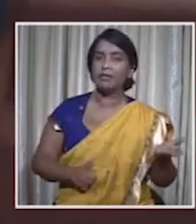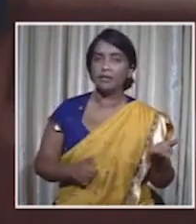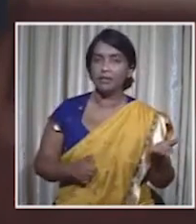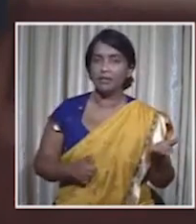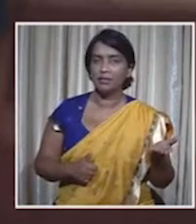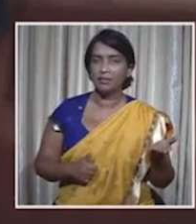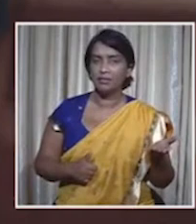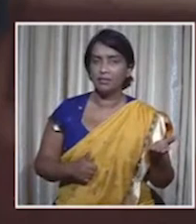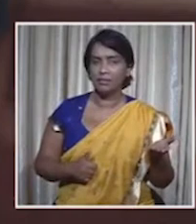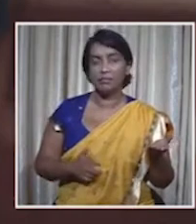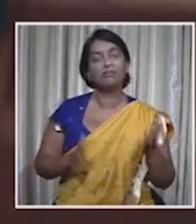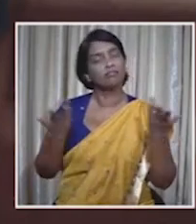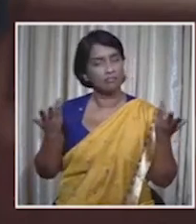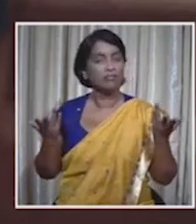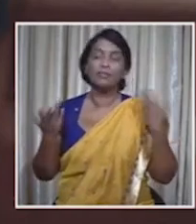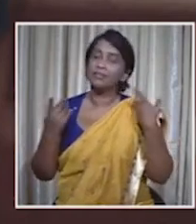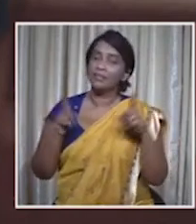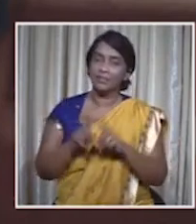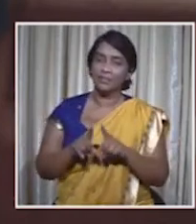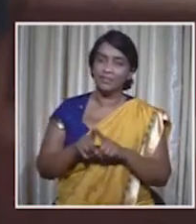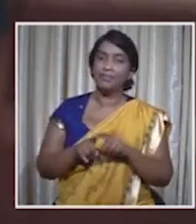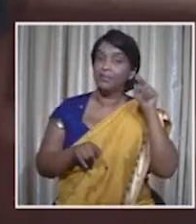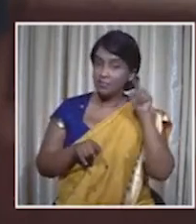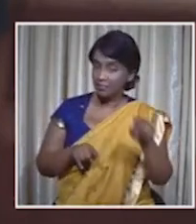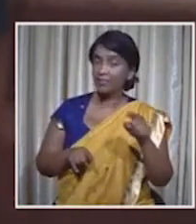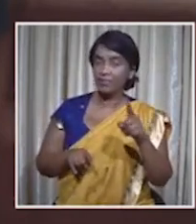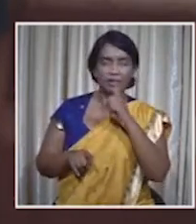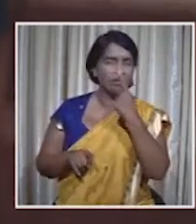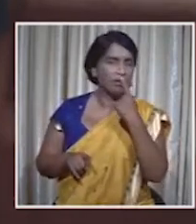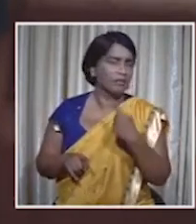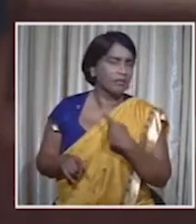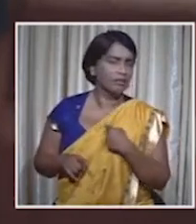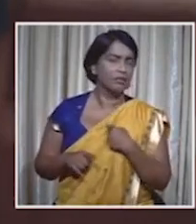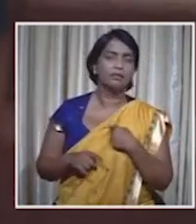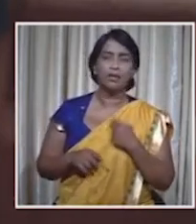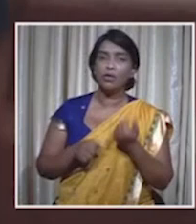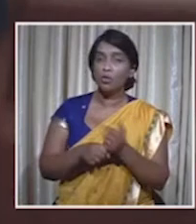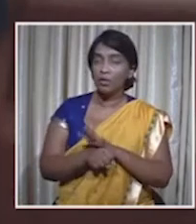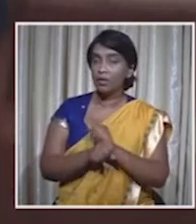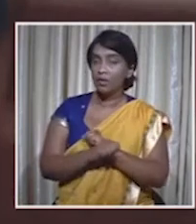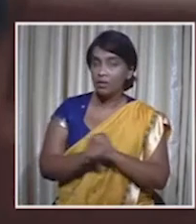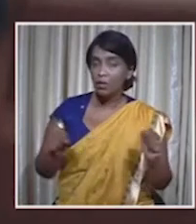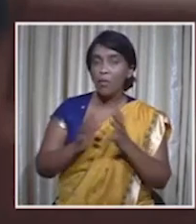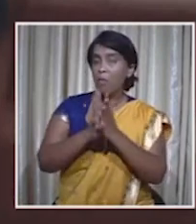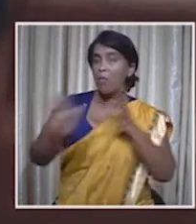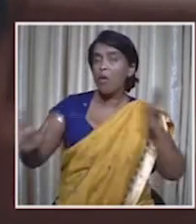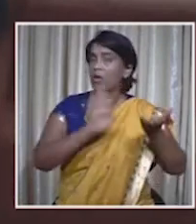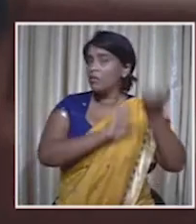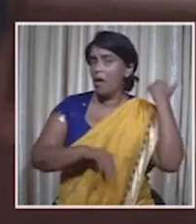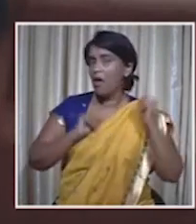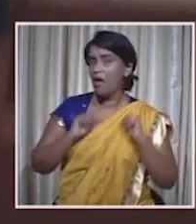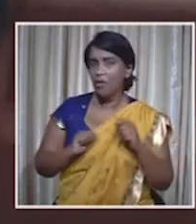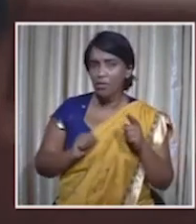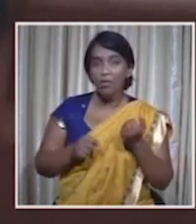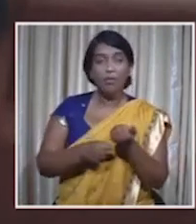මන්තුමා. හරි අපිට ඔබතුමාලා මට තේරුම් කරලා දෙන්නකෝ කොවිඩ් නැතුව ඔබතුමාලා පෝලිං ගැස්සුවේ කොහොමද කියලා ඒ කාලේ.